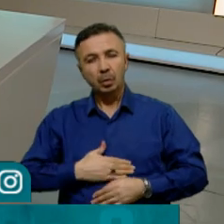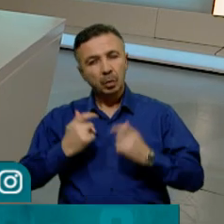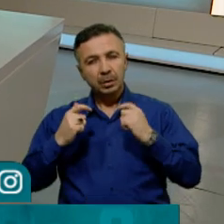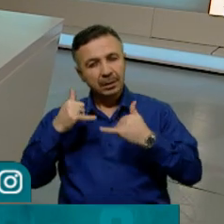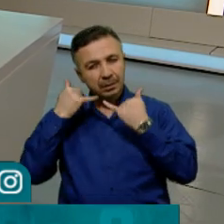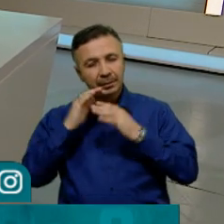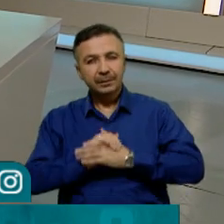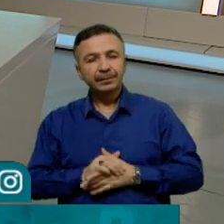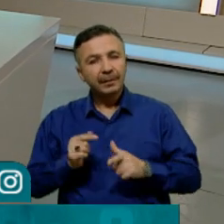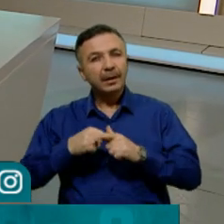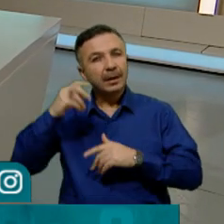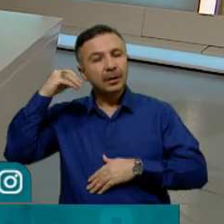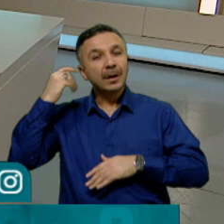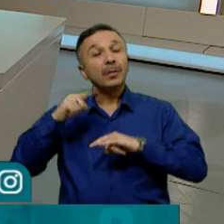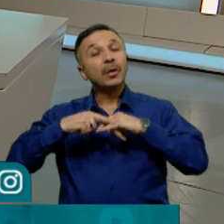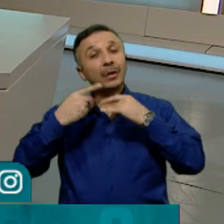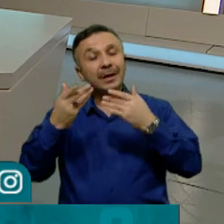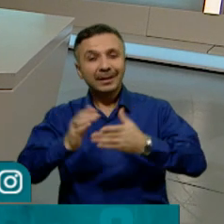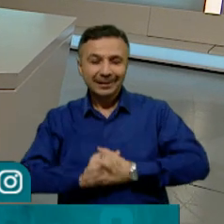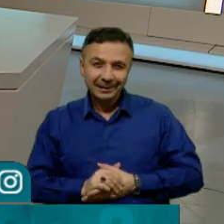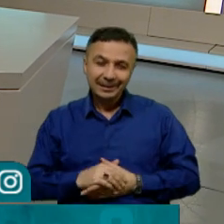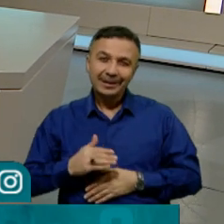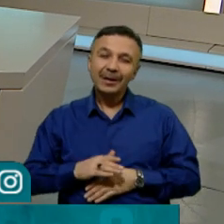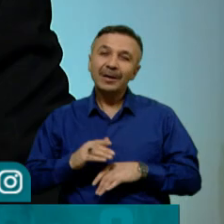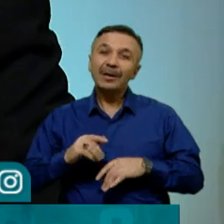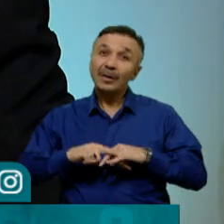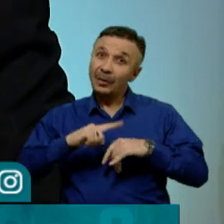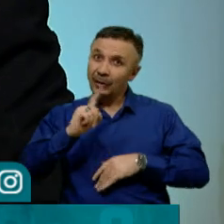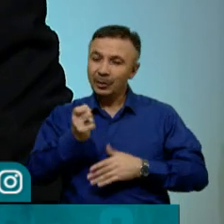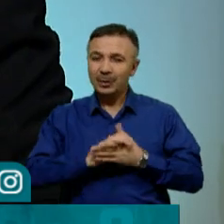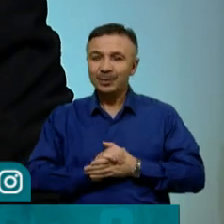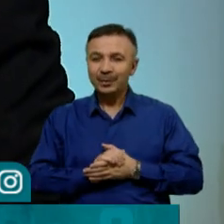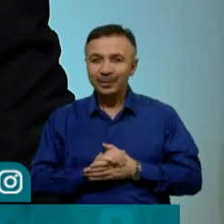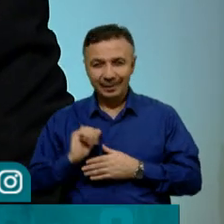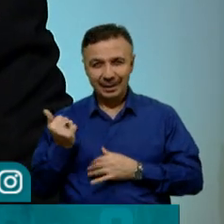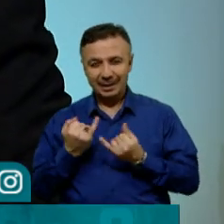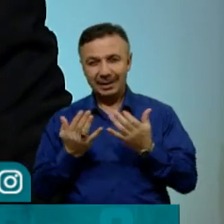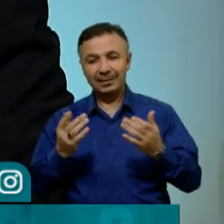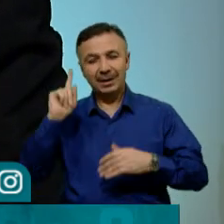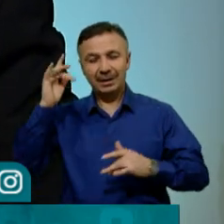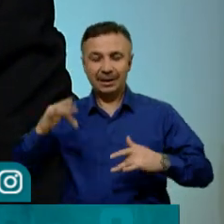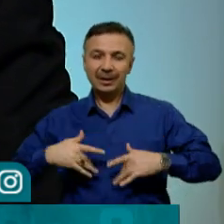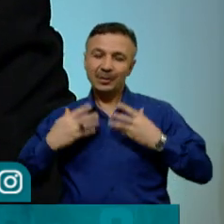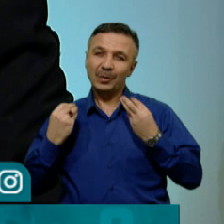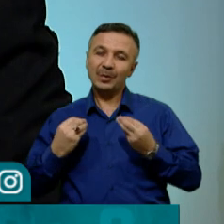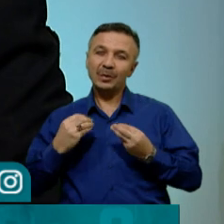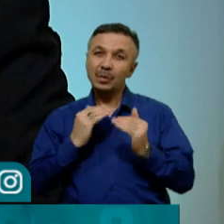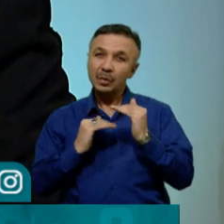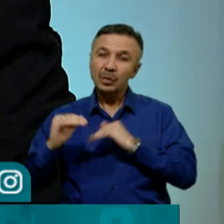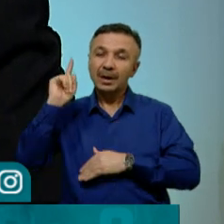Fatih hocam hoş geldiniz safalar getirdiniz Hoş bulduk Muhterem kardeş Nasılsınız hocam Allah razı olsun yüce Rabbimize